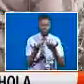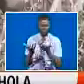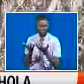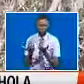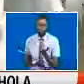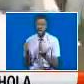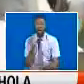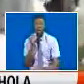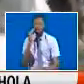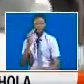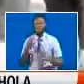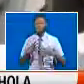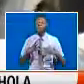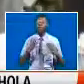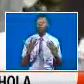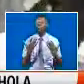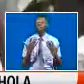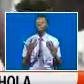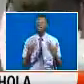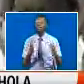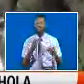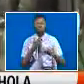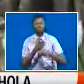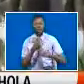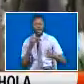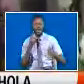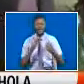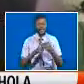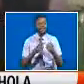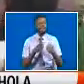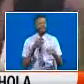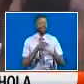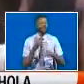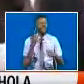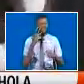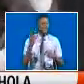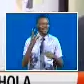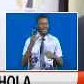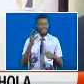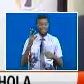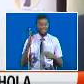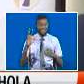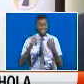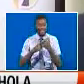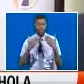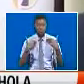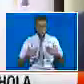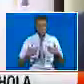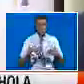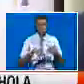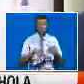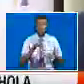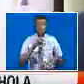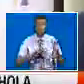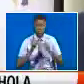ya waliopotea imefikia zaidi ya 600 na zaidi ya miili 429 imepatikana hadi sasa. To the Cabinet Secretary